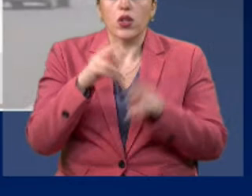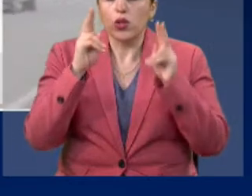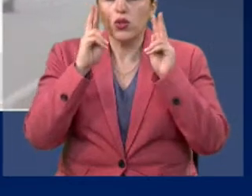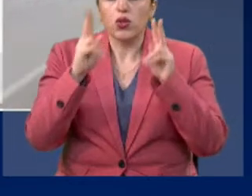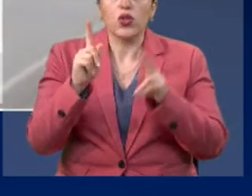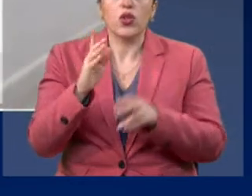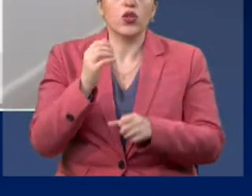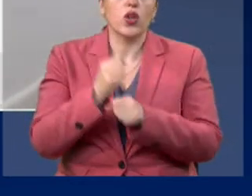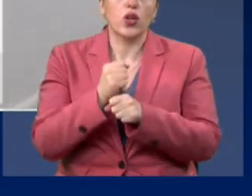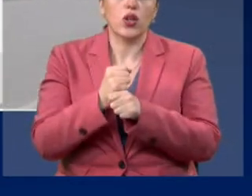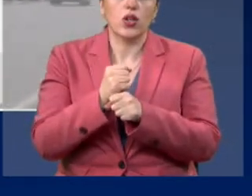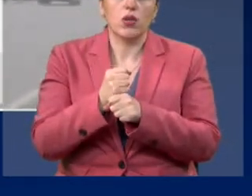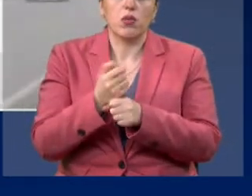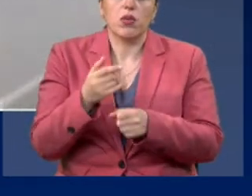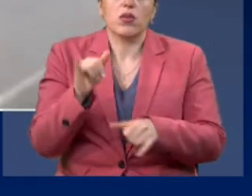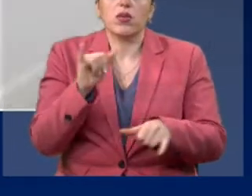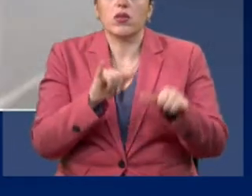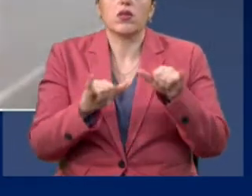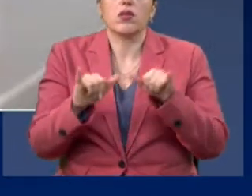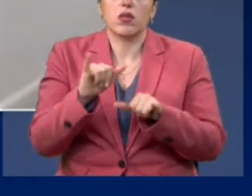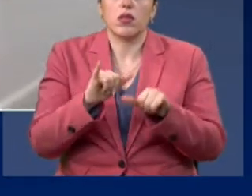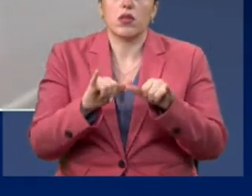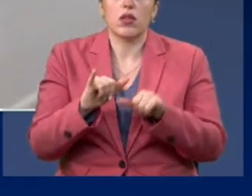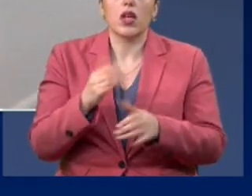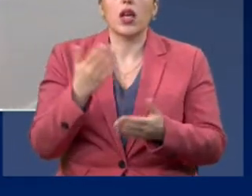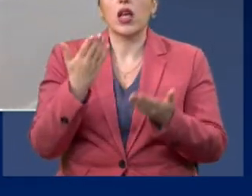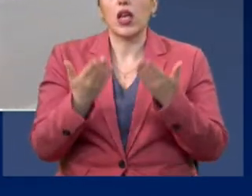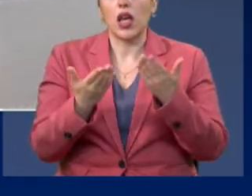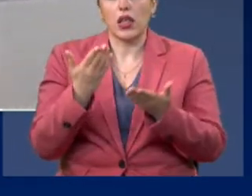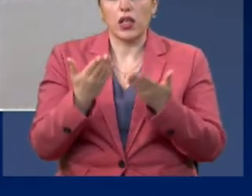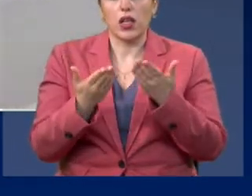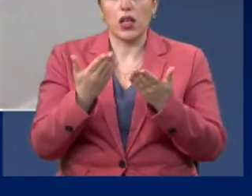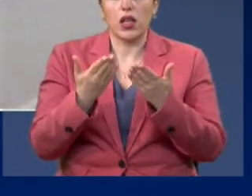չգիտեմ ոնց պետք է անենք, բայց մի ձև պետք է անենք։ Եթե